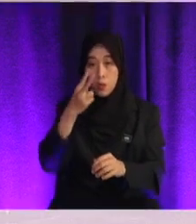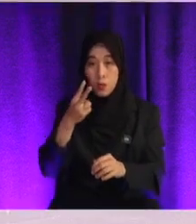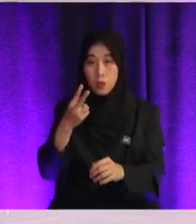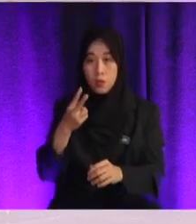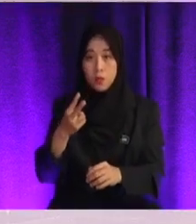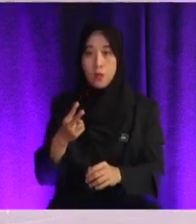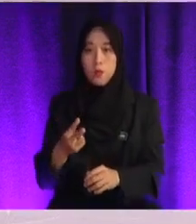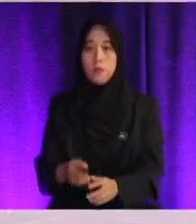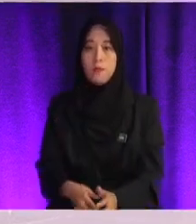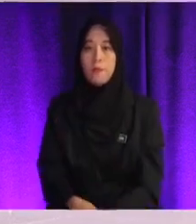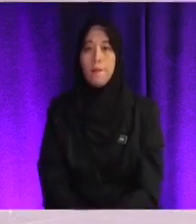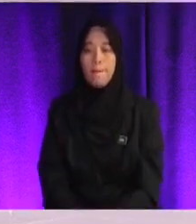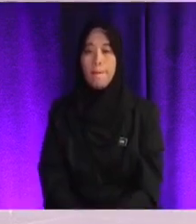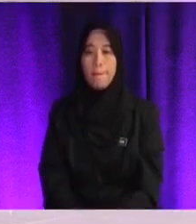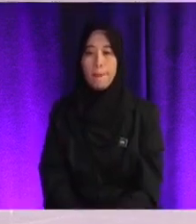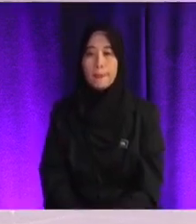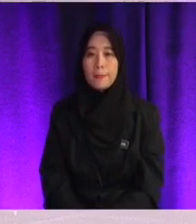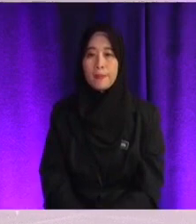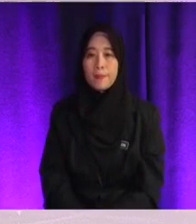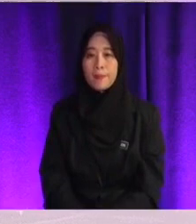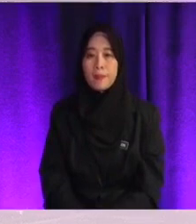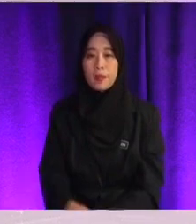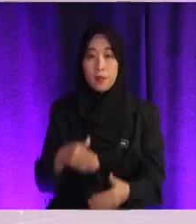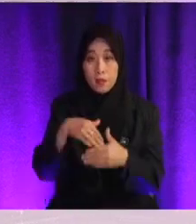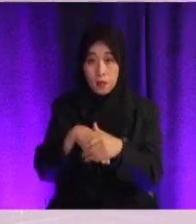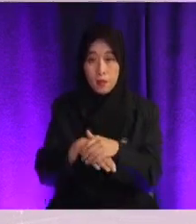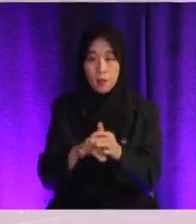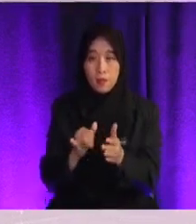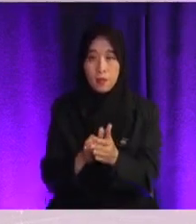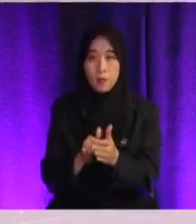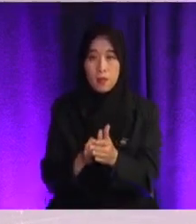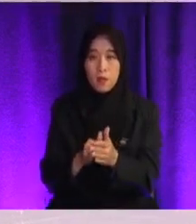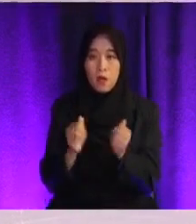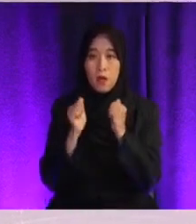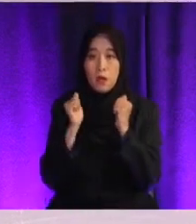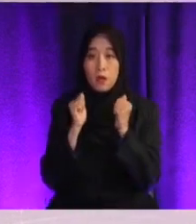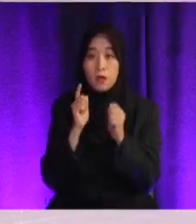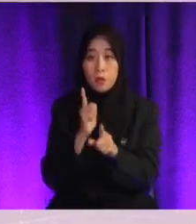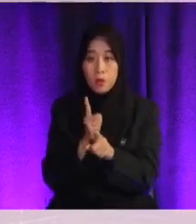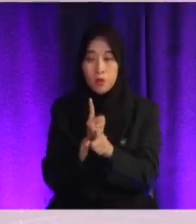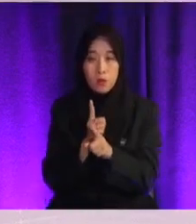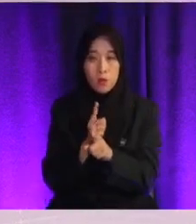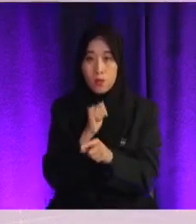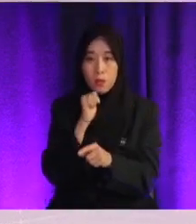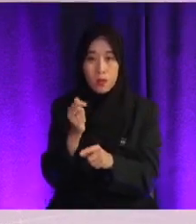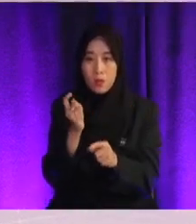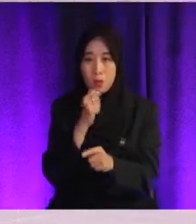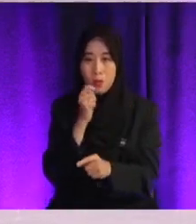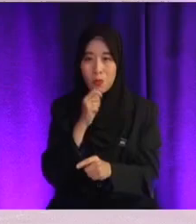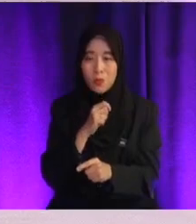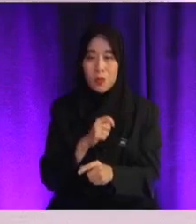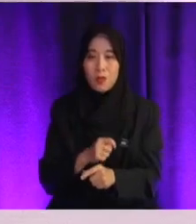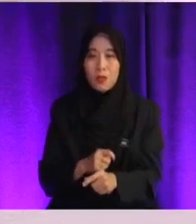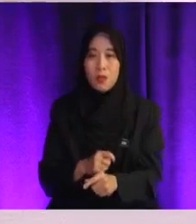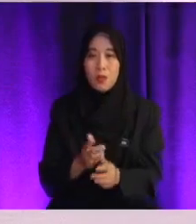panggil. Dekat bahagian nampak dalam ni tu, lah. ada dalam tu. Okey, ini ais betul Okey, baik. Alright.